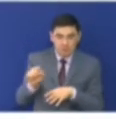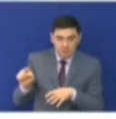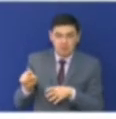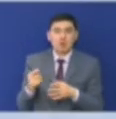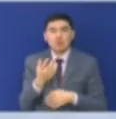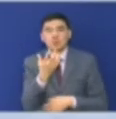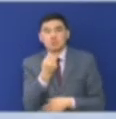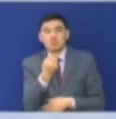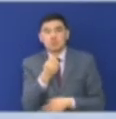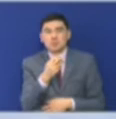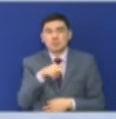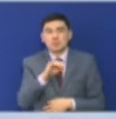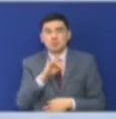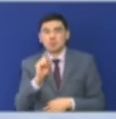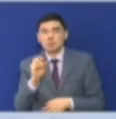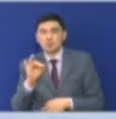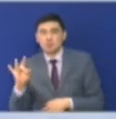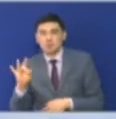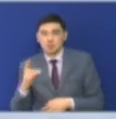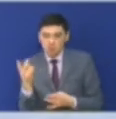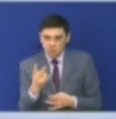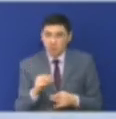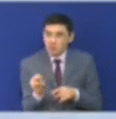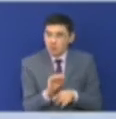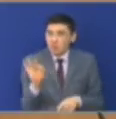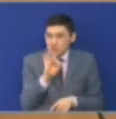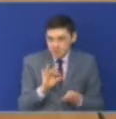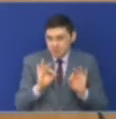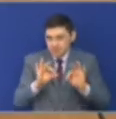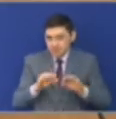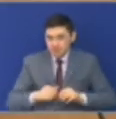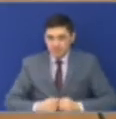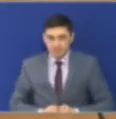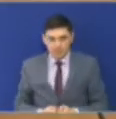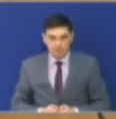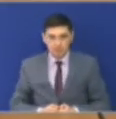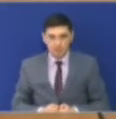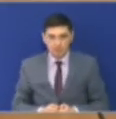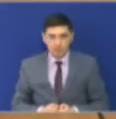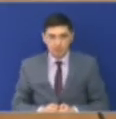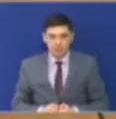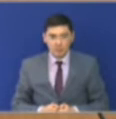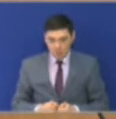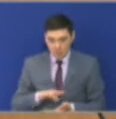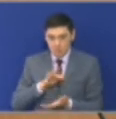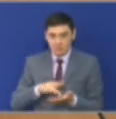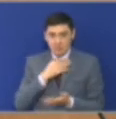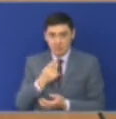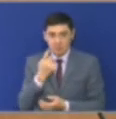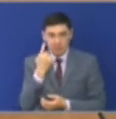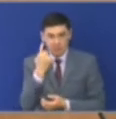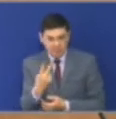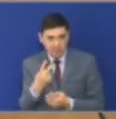және кәріздік дюкерді қалпына келтіру жұмыстары туралы айтылды. У нас две семьи проблемы. Я сейчас сам говорю. Семейде екі мәселе